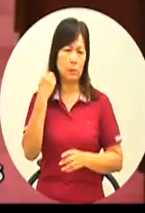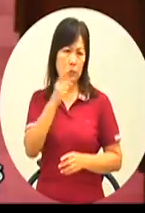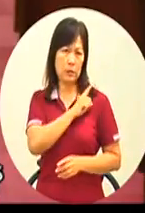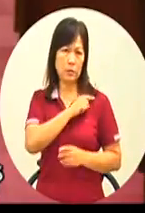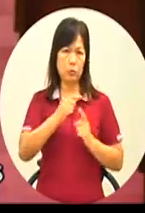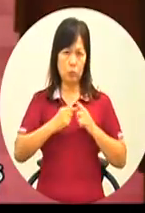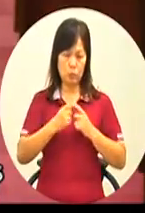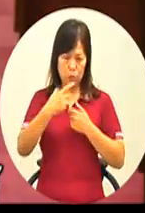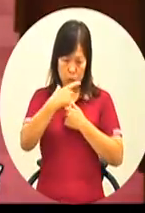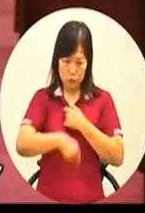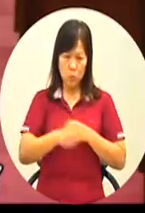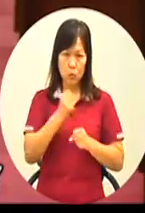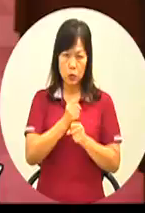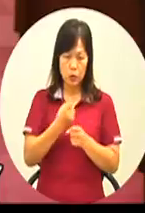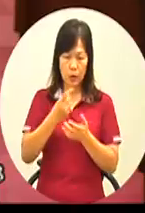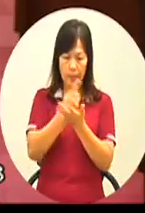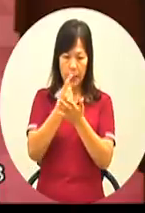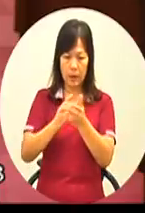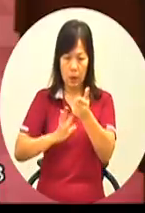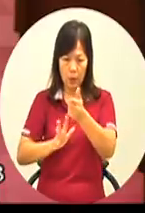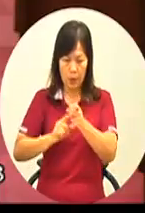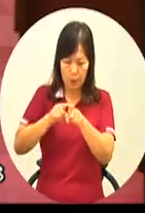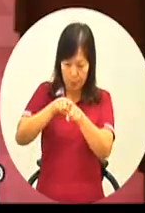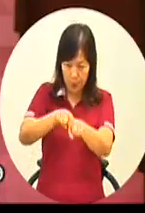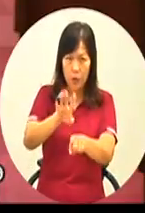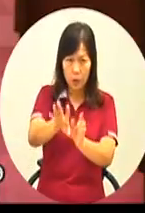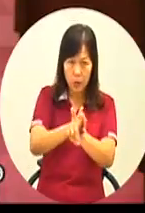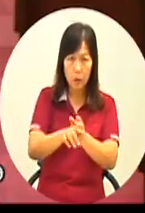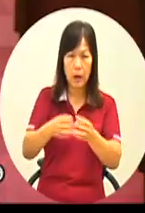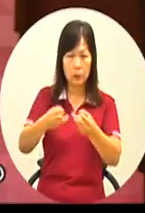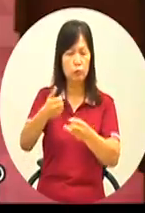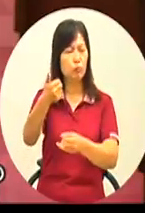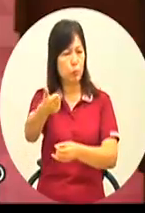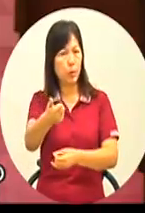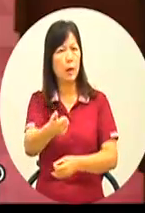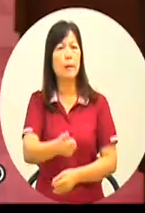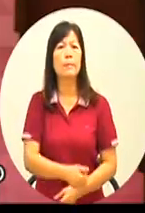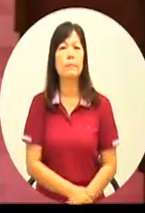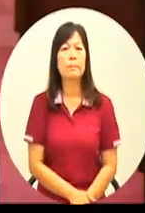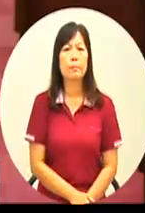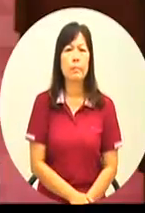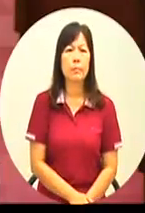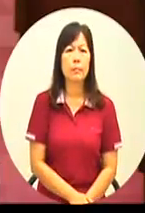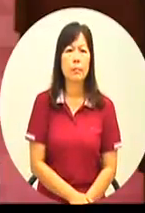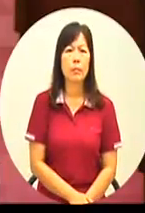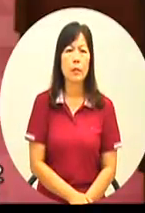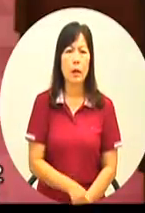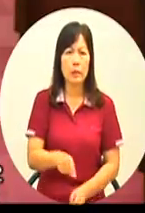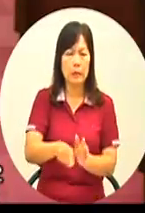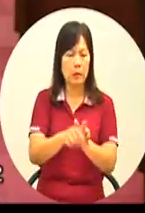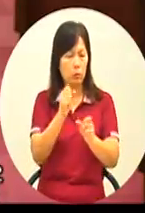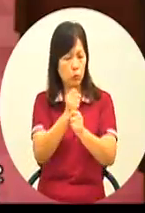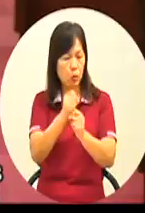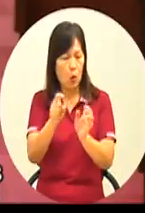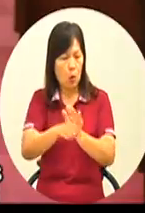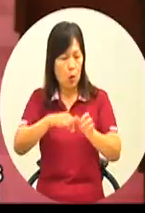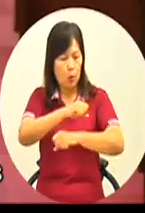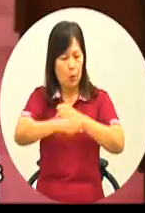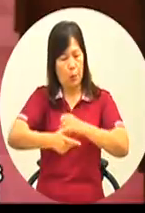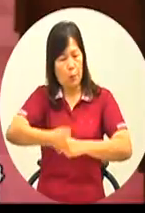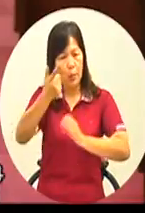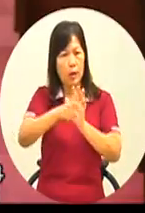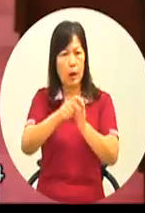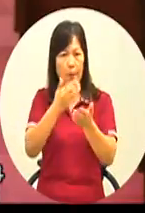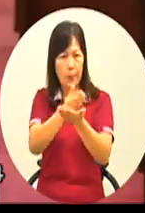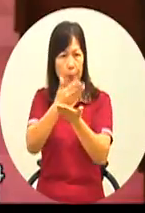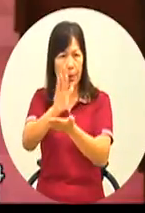步骤跟你脚步走，所以今后这个形成出来，我是感觉袂歹，有这个哦，弄张本身你做上紧的速度来做这处理。